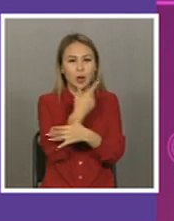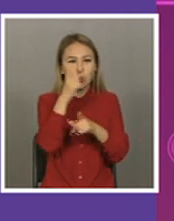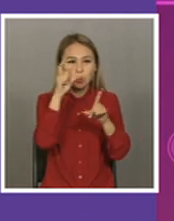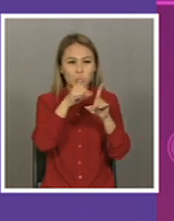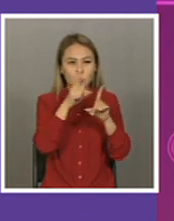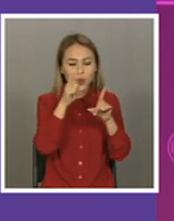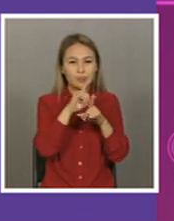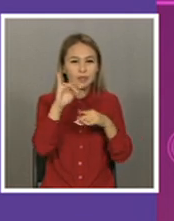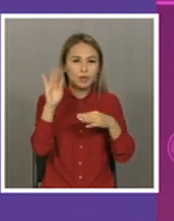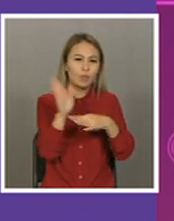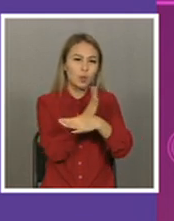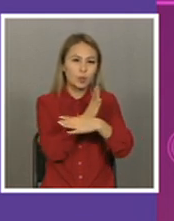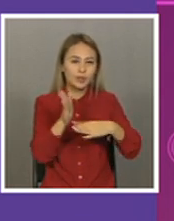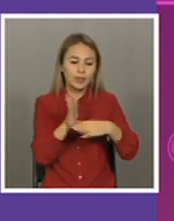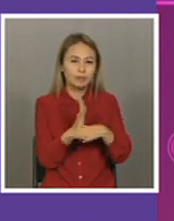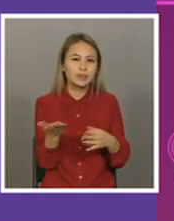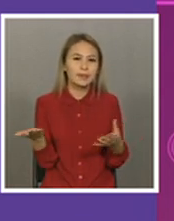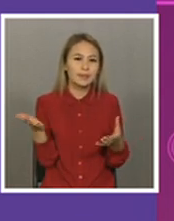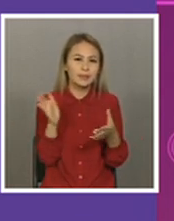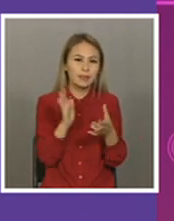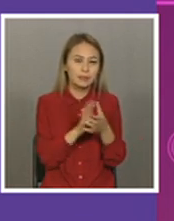және буындармен танысамыз.